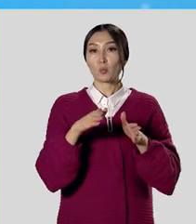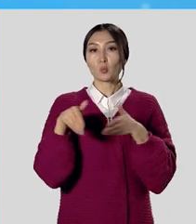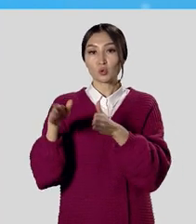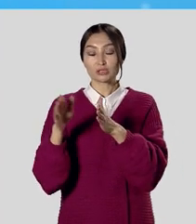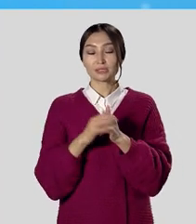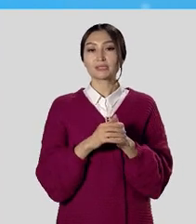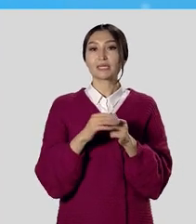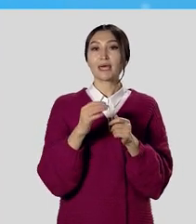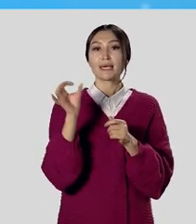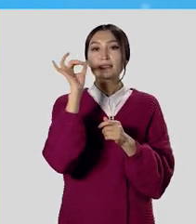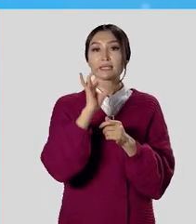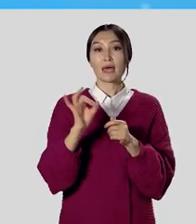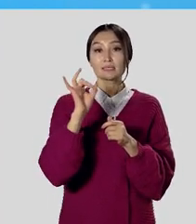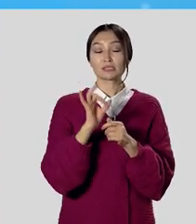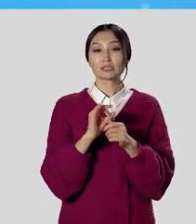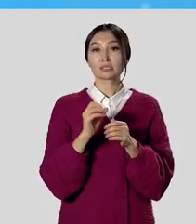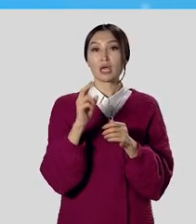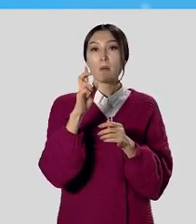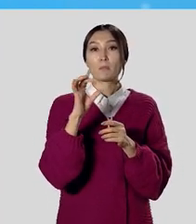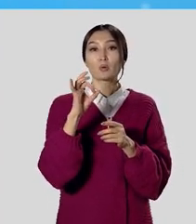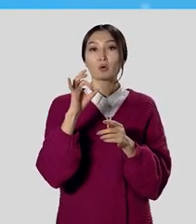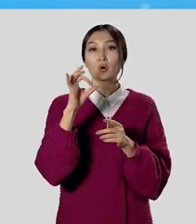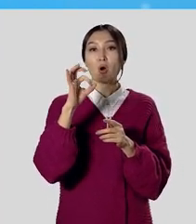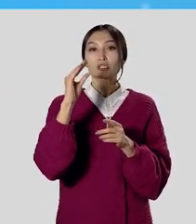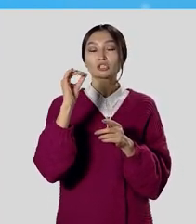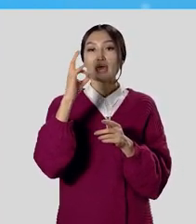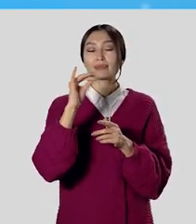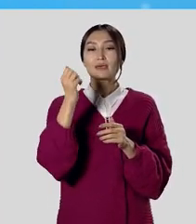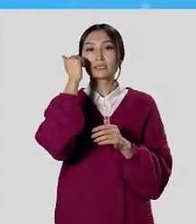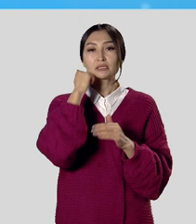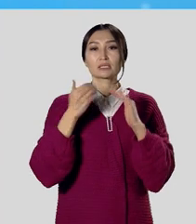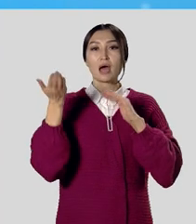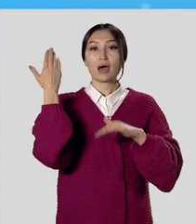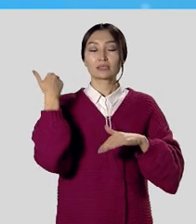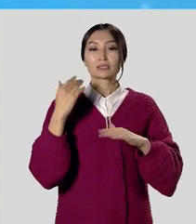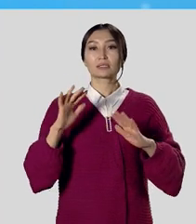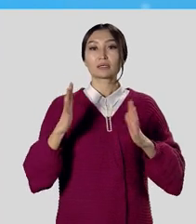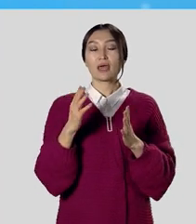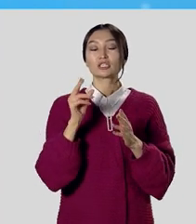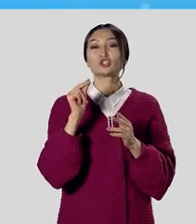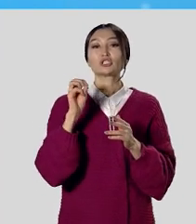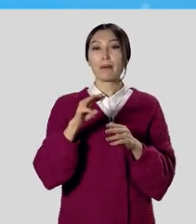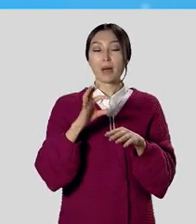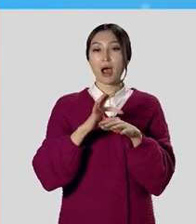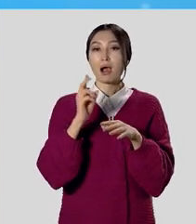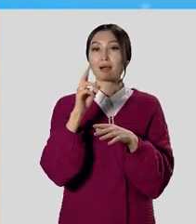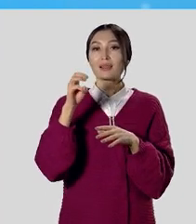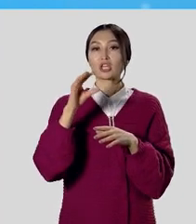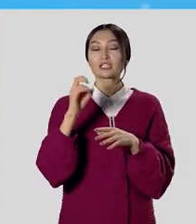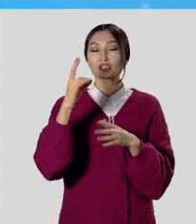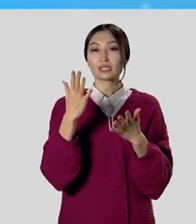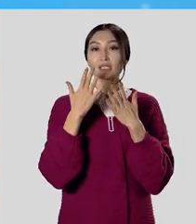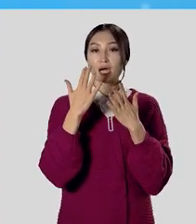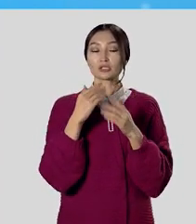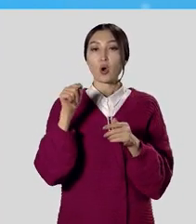диссимиляции. Исторически брожение более древний процесс, чем клеточное дыхание. Он характерен не